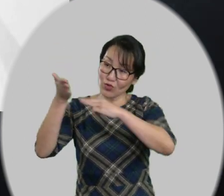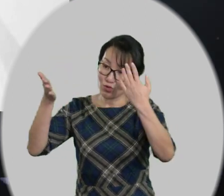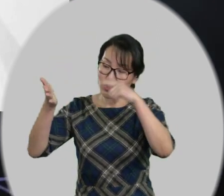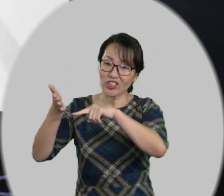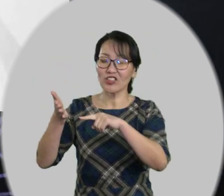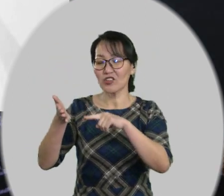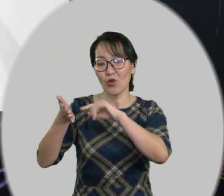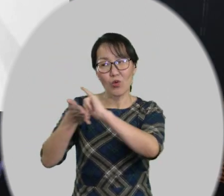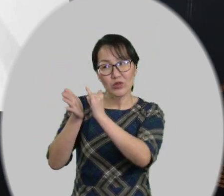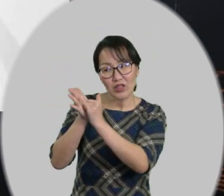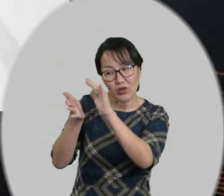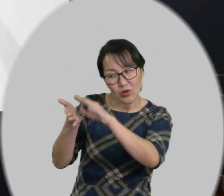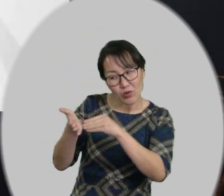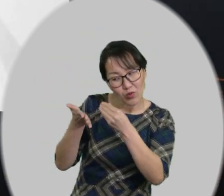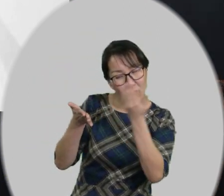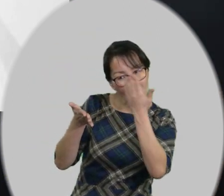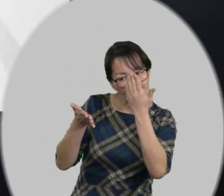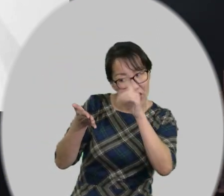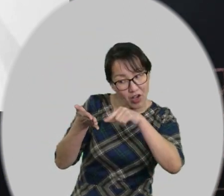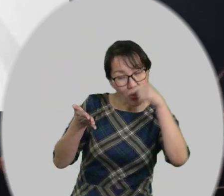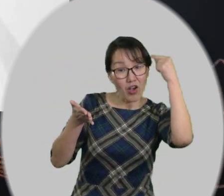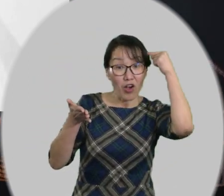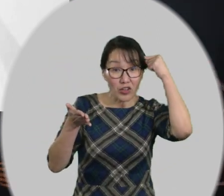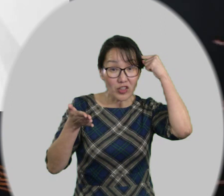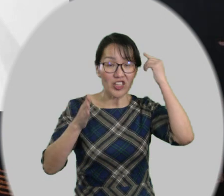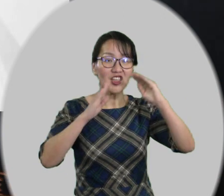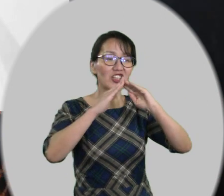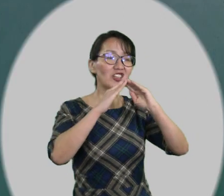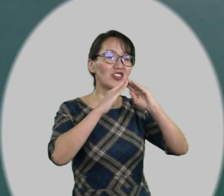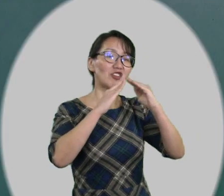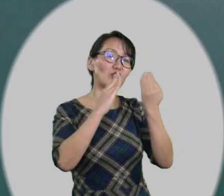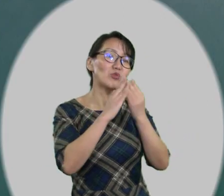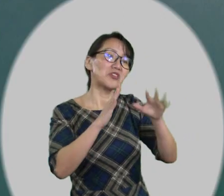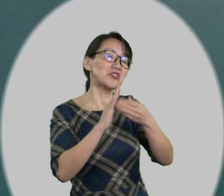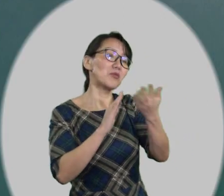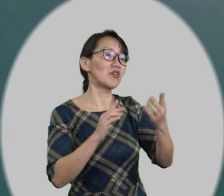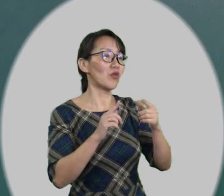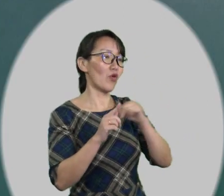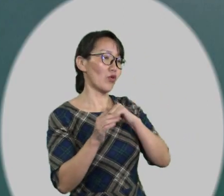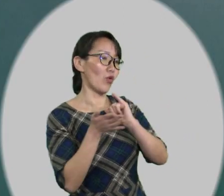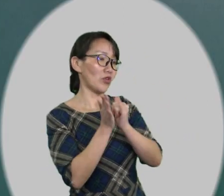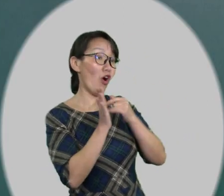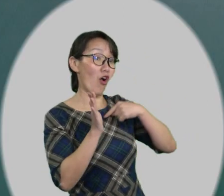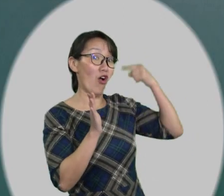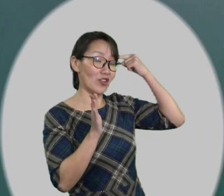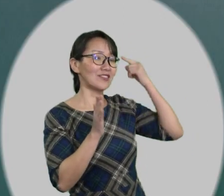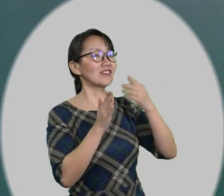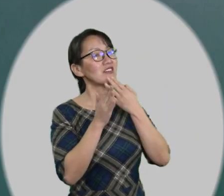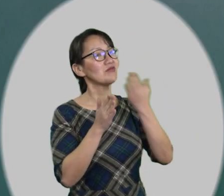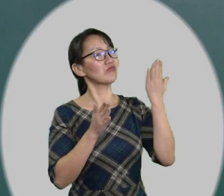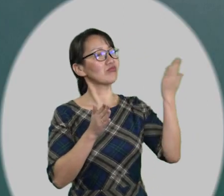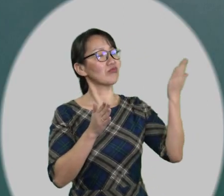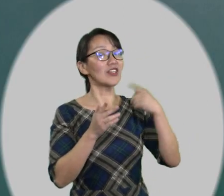гэрийнхэндээ бусдын өмнө бол тодорхой ярьж өгөх ийм даалгаврыг багш нь өгж байгаа